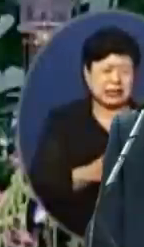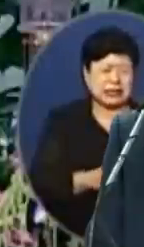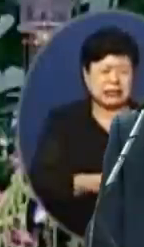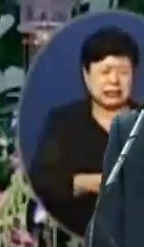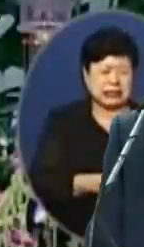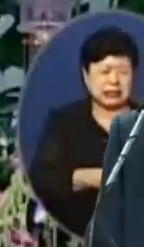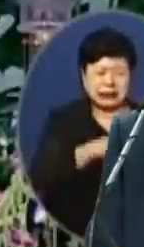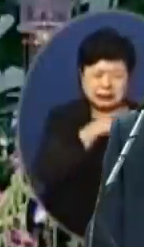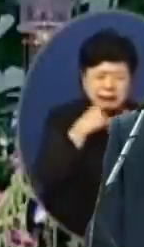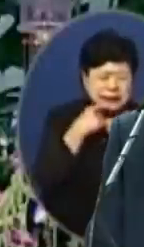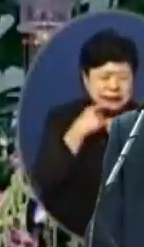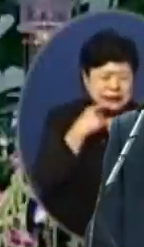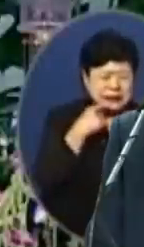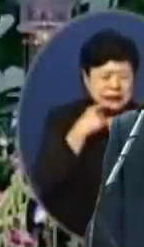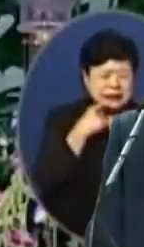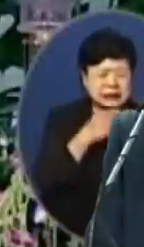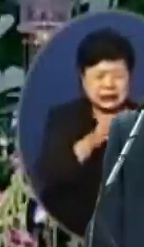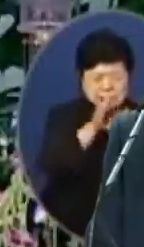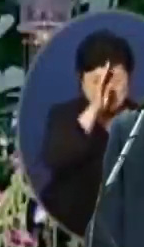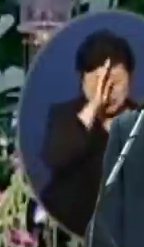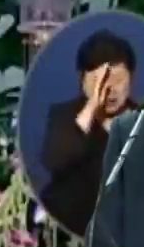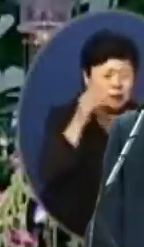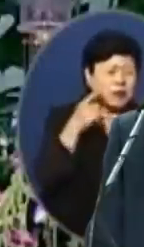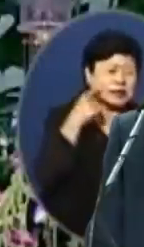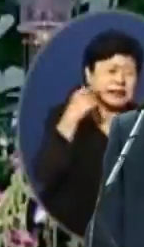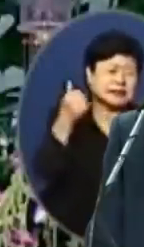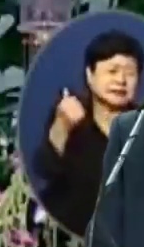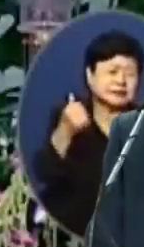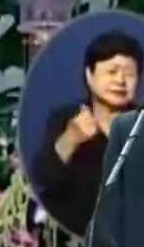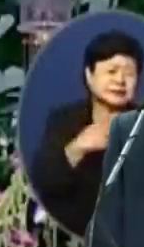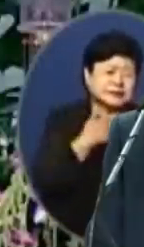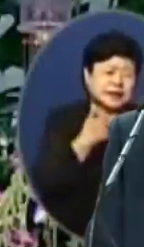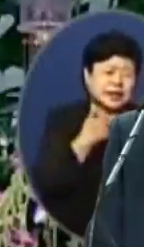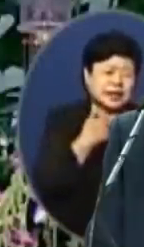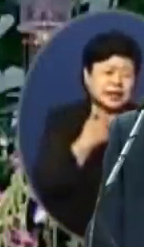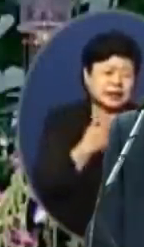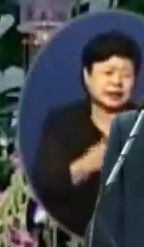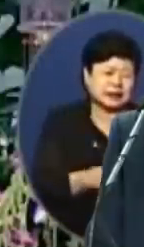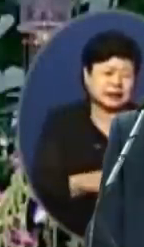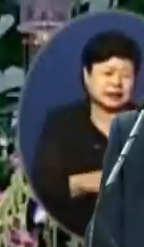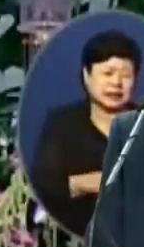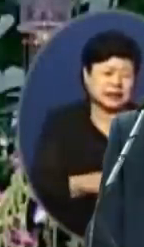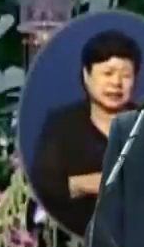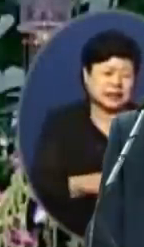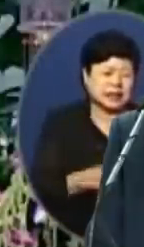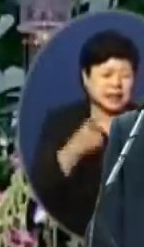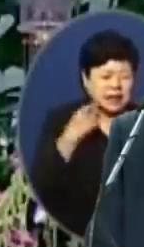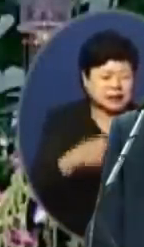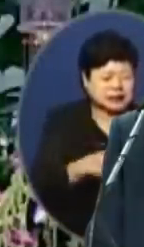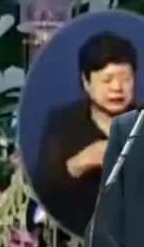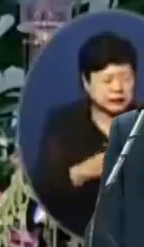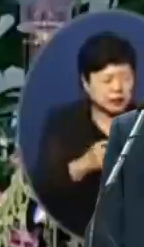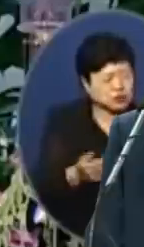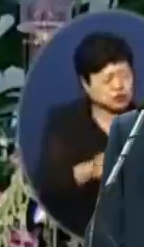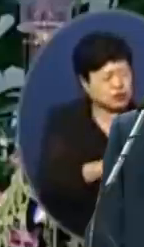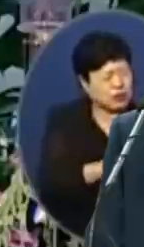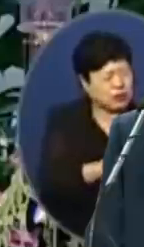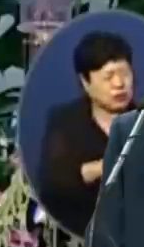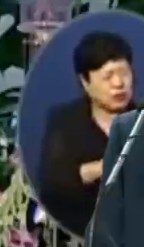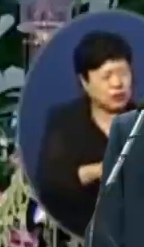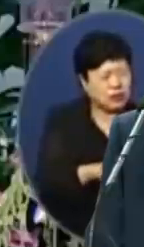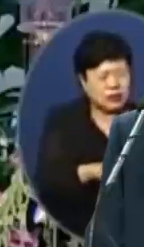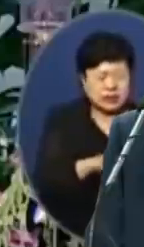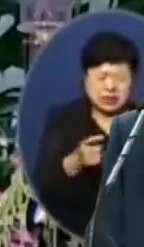번 죽을 고비를 넘겼습니다. 해긴 목사님이 16살 때 의사들은 너는 죽을 거야. 그 병에 걸린 사람이 살 수 있는